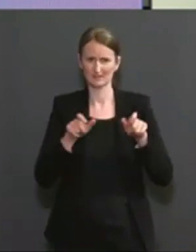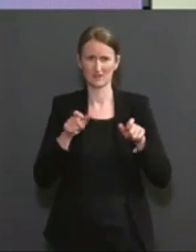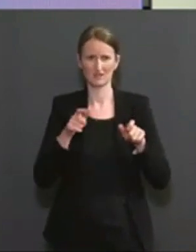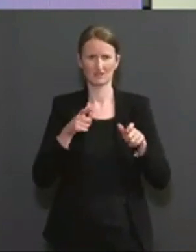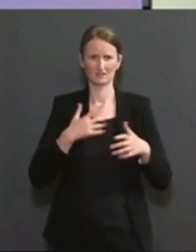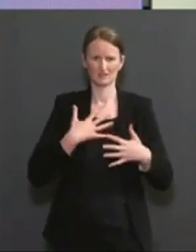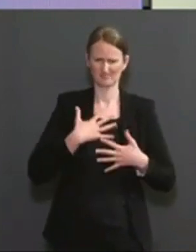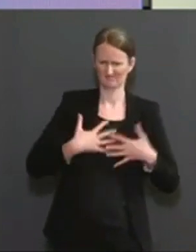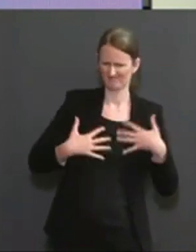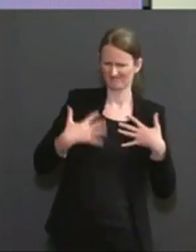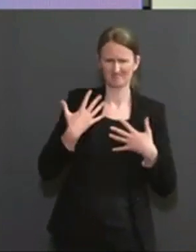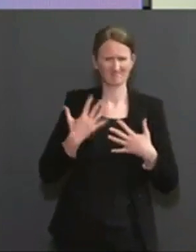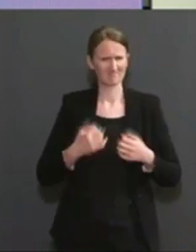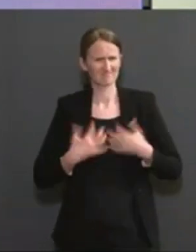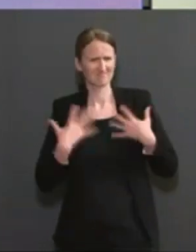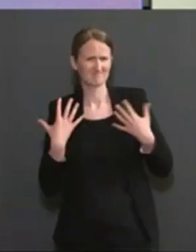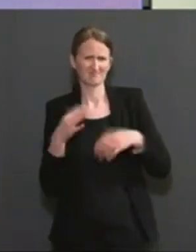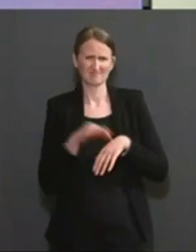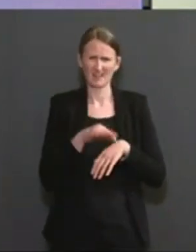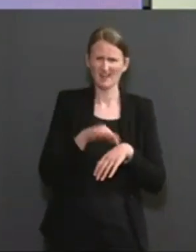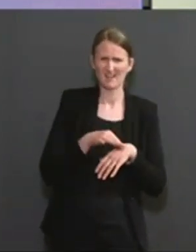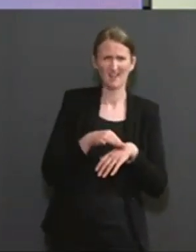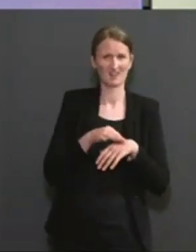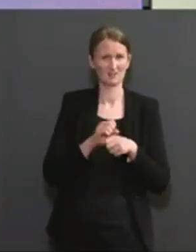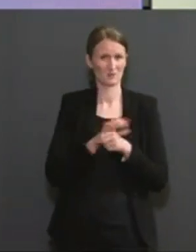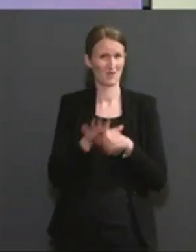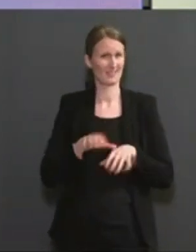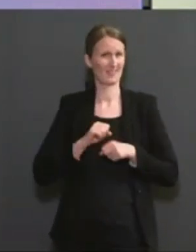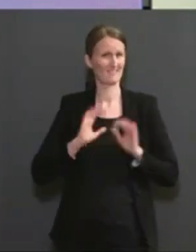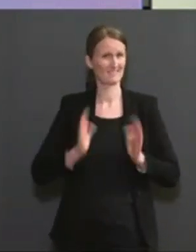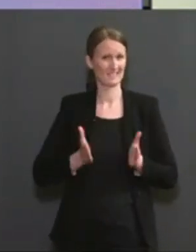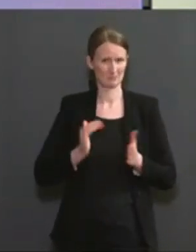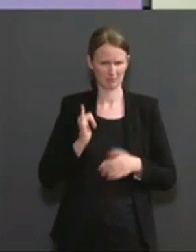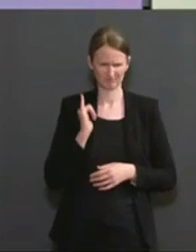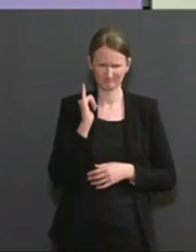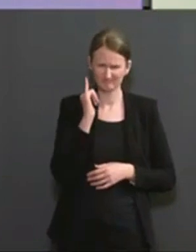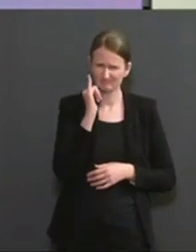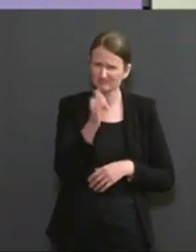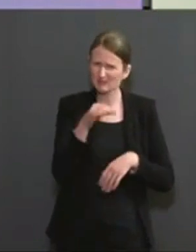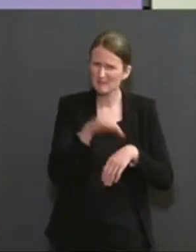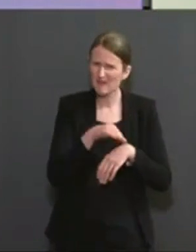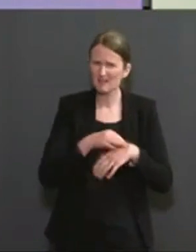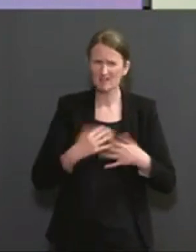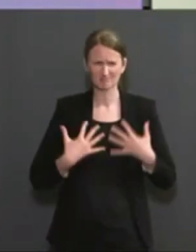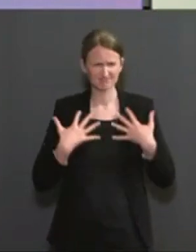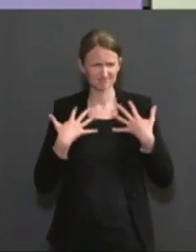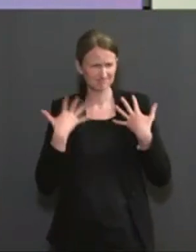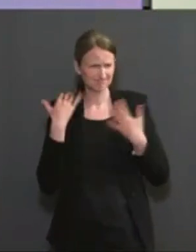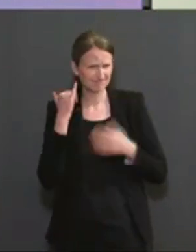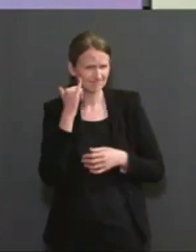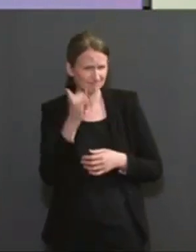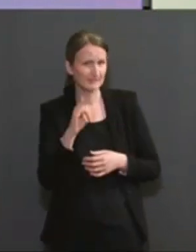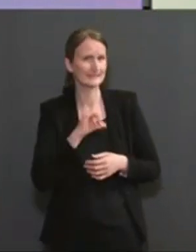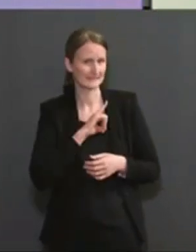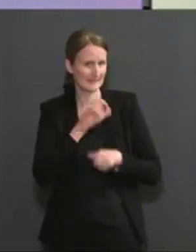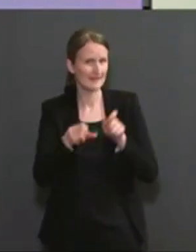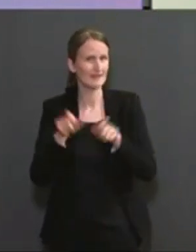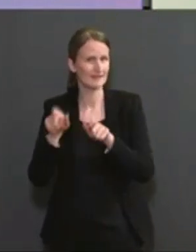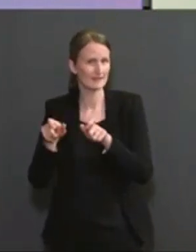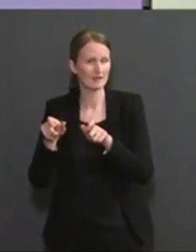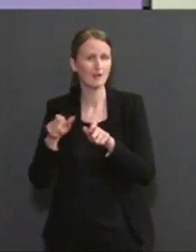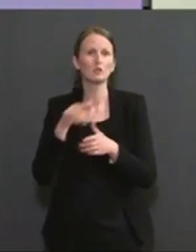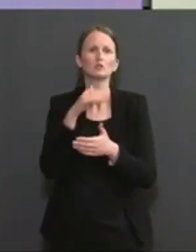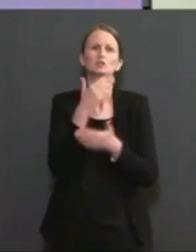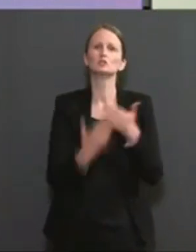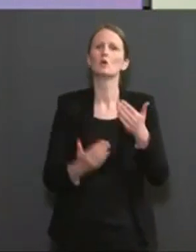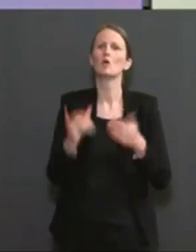de l'infection au Covid. Heureusement, la plupart des personnes qui sont atteintes par la pathologie voient